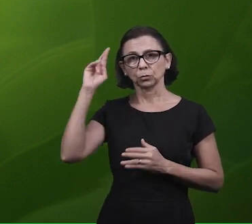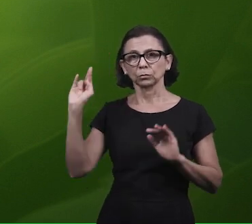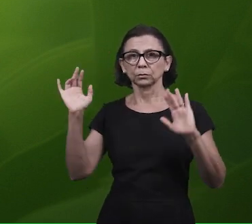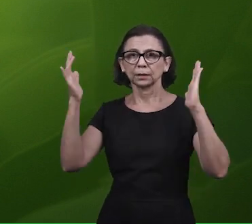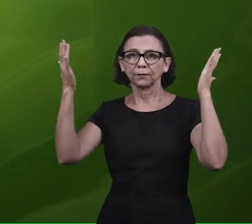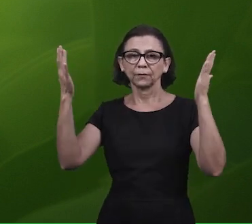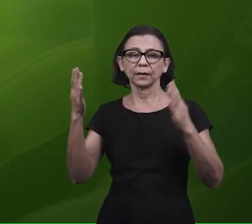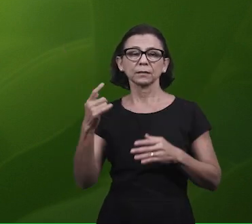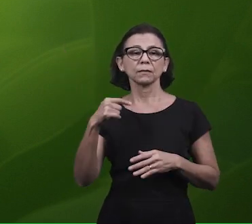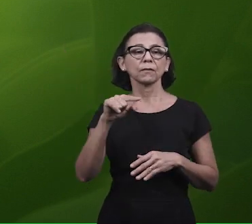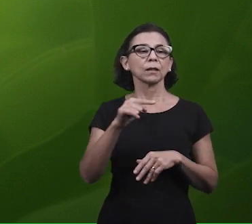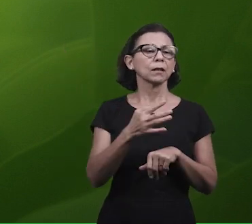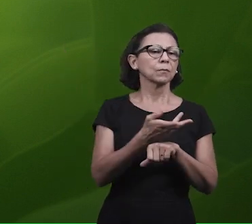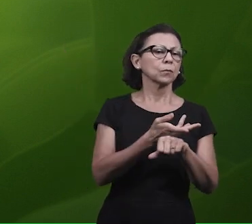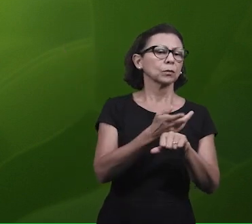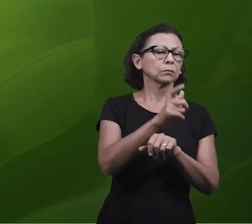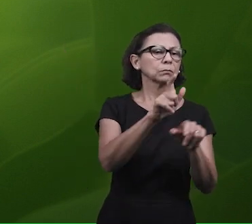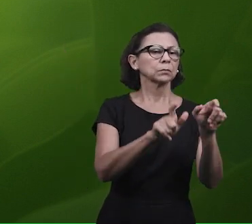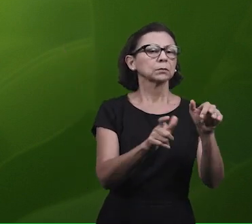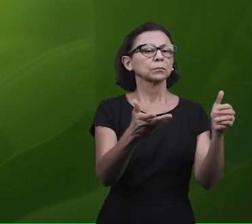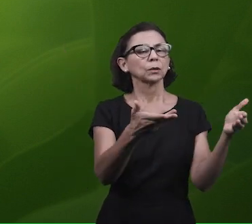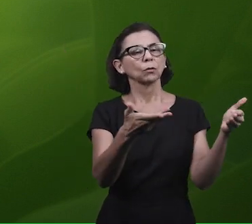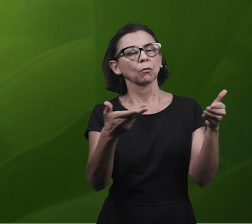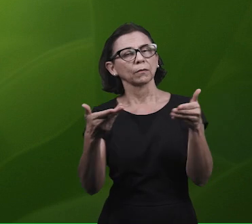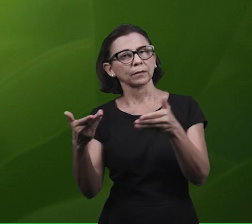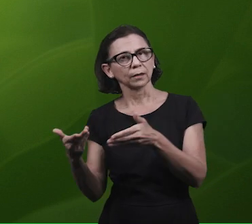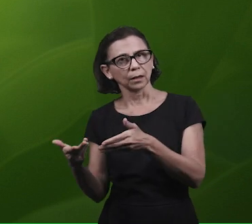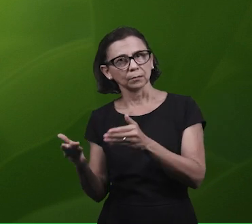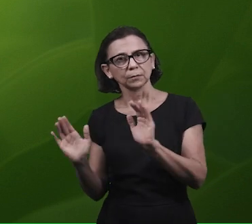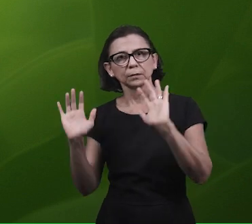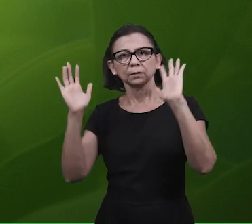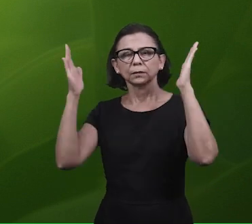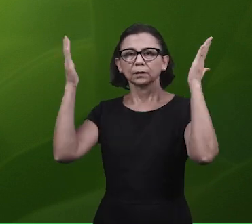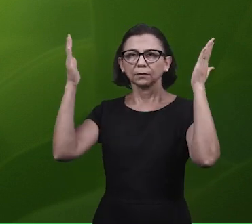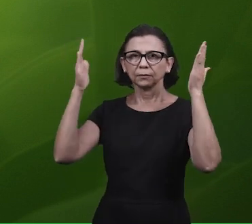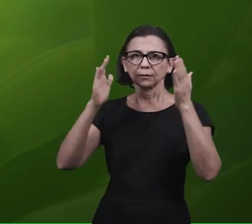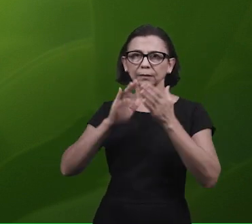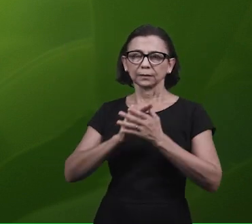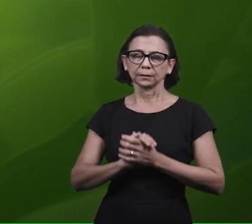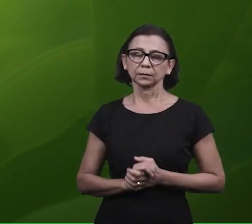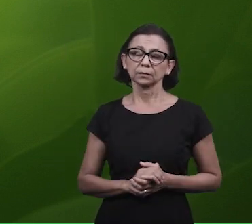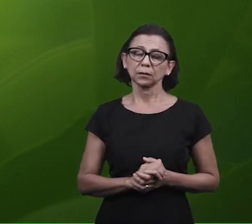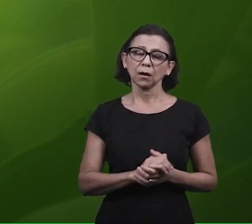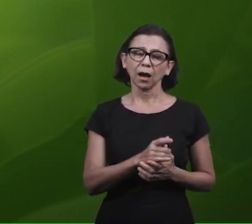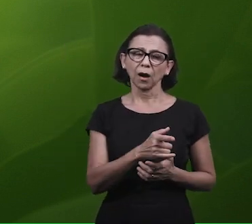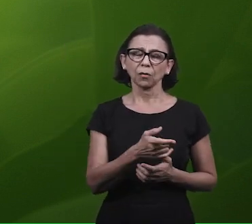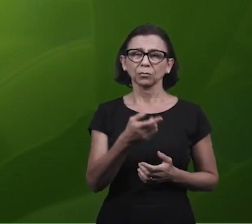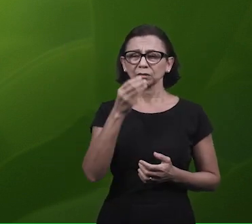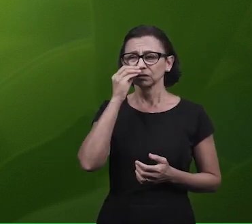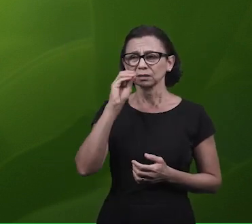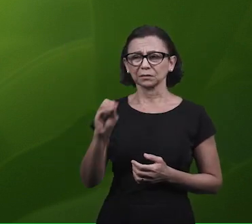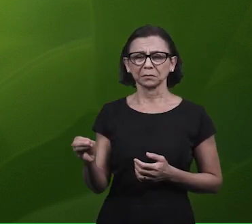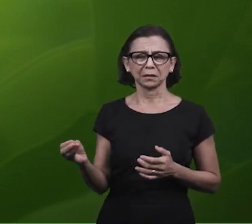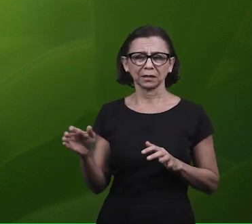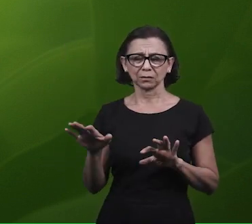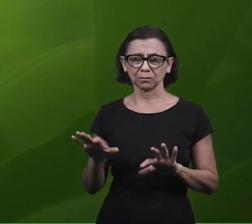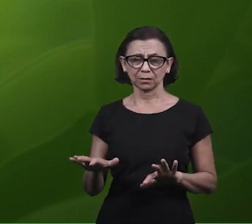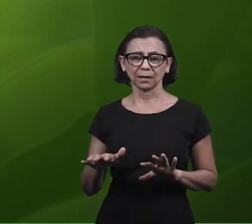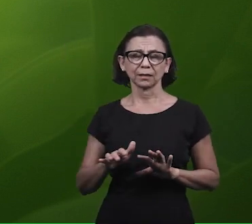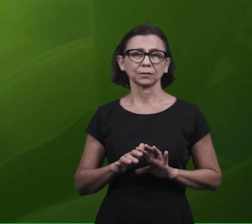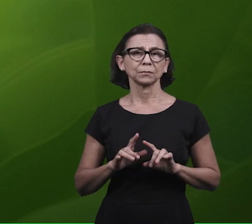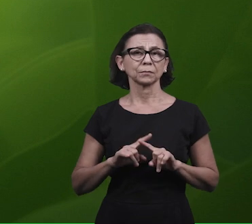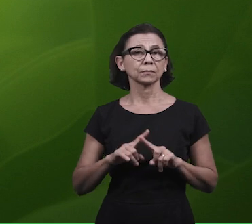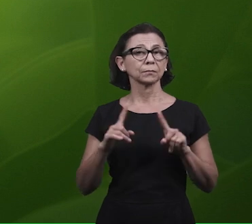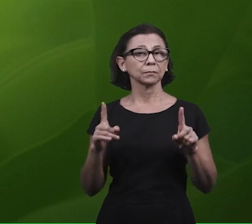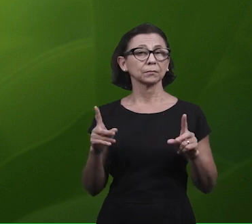les invités sollicités par son Seigneur. L'invitation est rejetée par ceux qui sont considérés